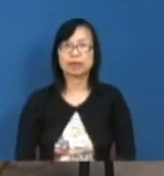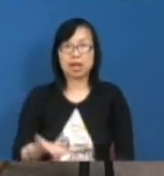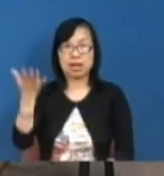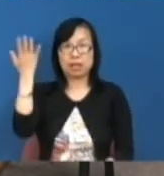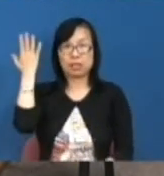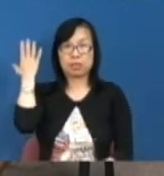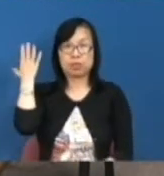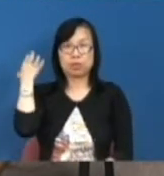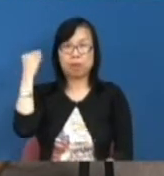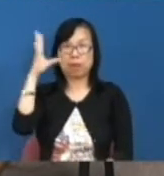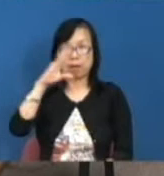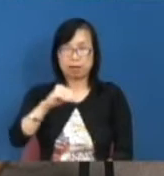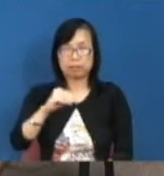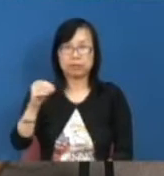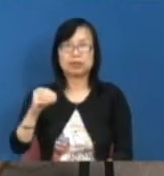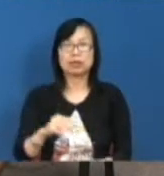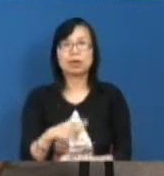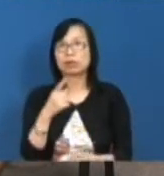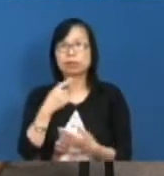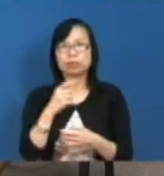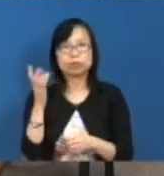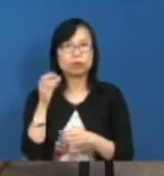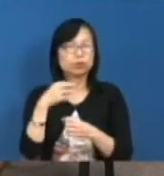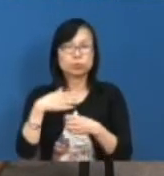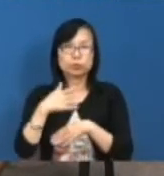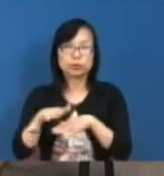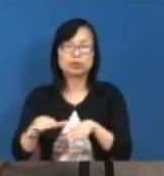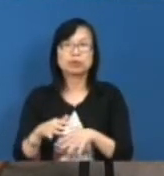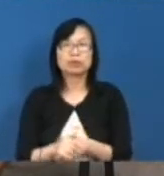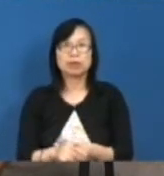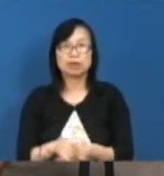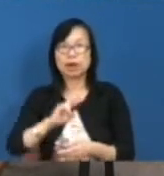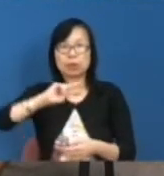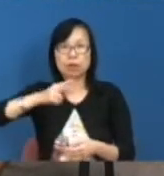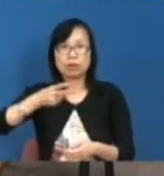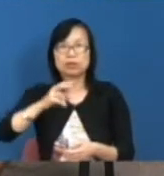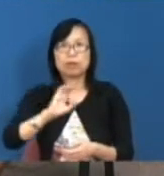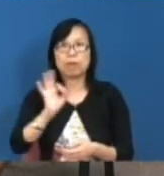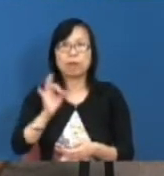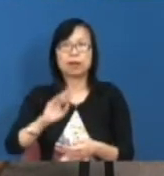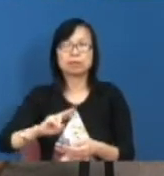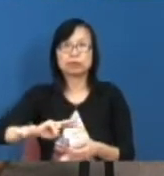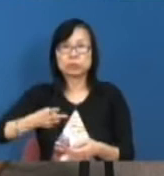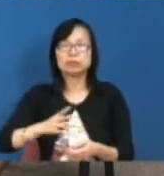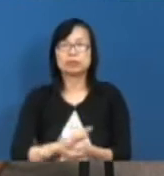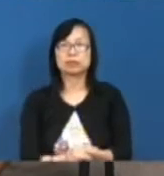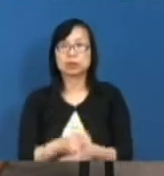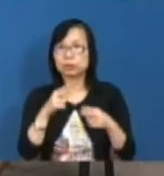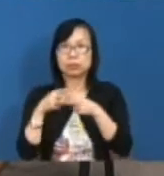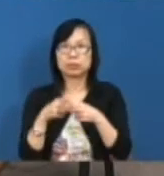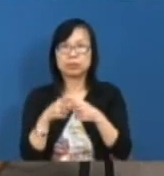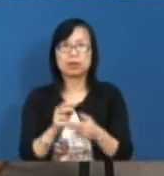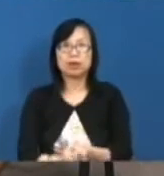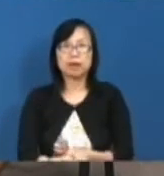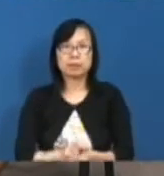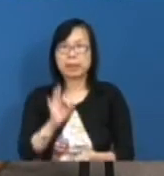即係咁佢夜晚瞓覺，我梗唔會怪佢啦，因為凌晨兩點。不過佢話我哋冇得更正，因為我哋唔用嗰段片啊咁樣，咁即是唔